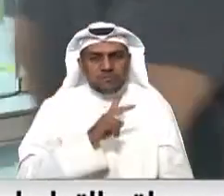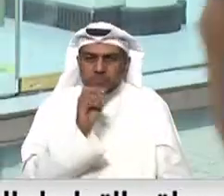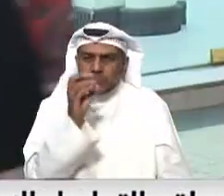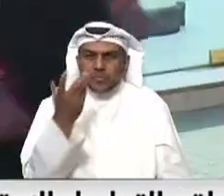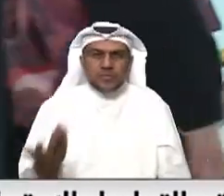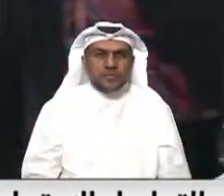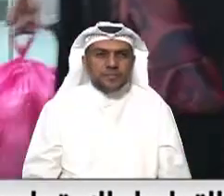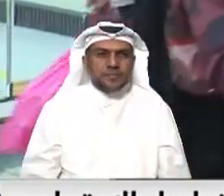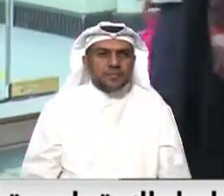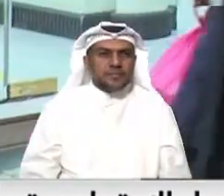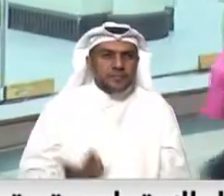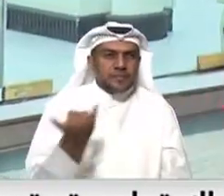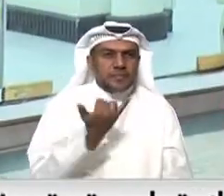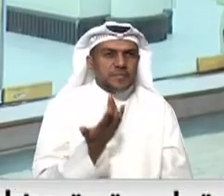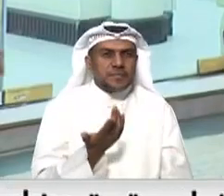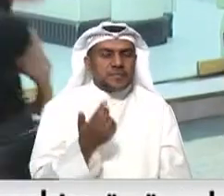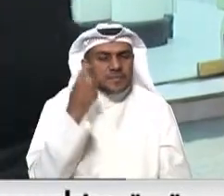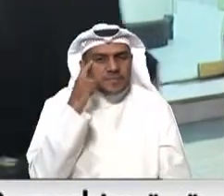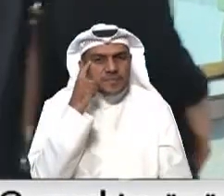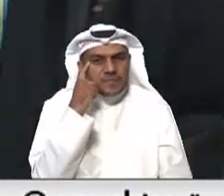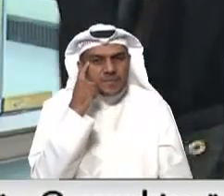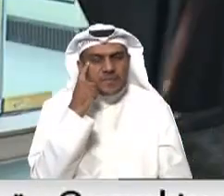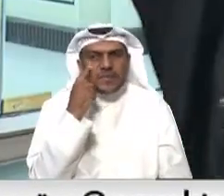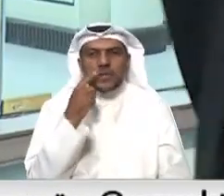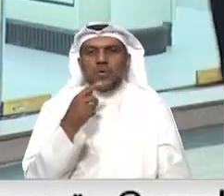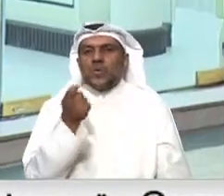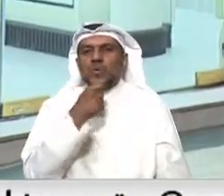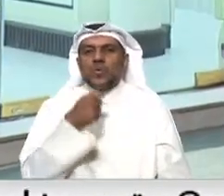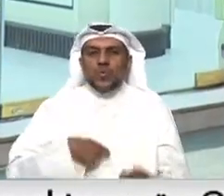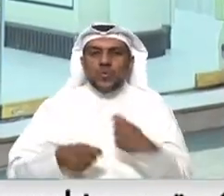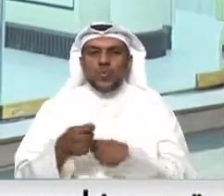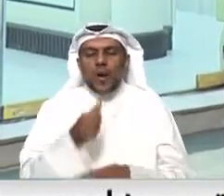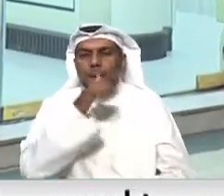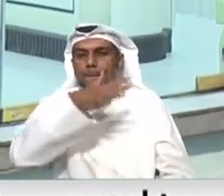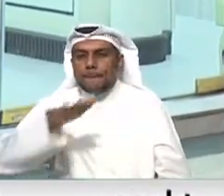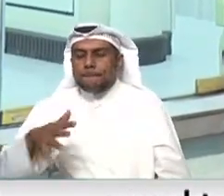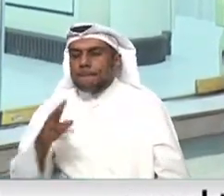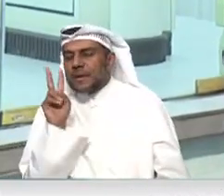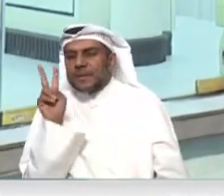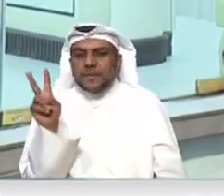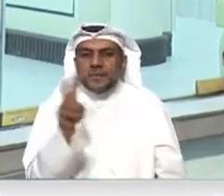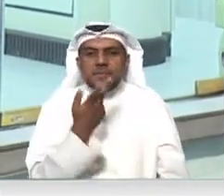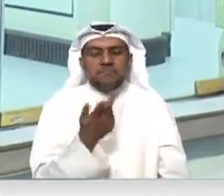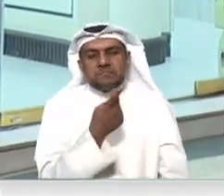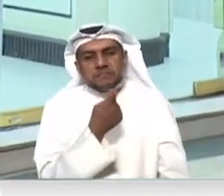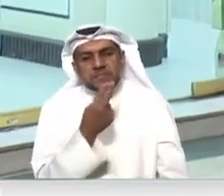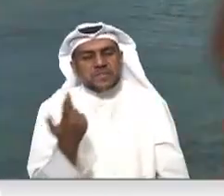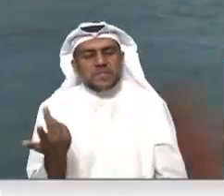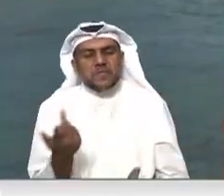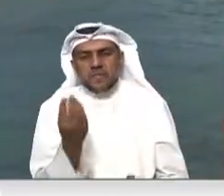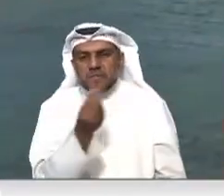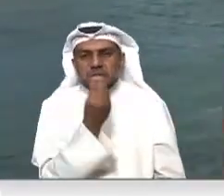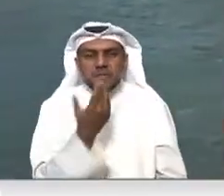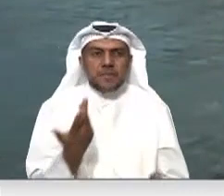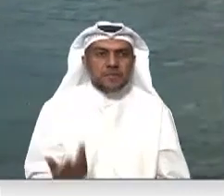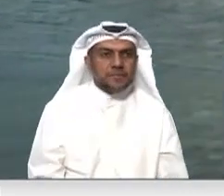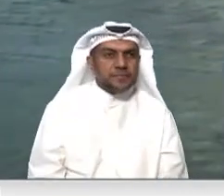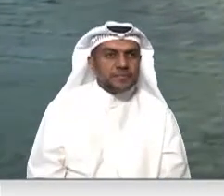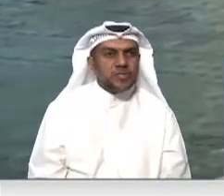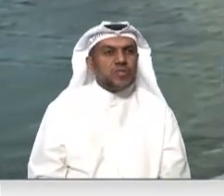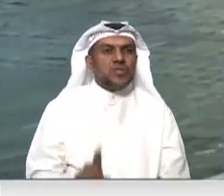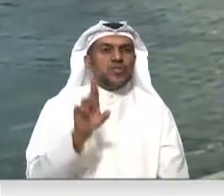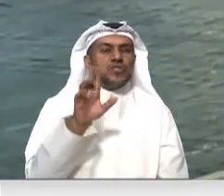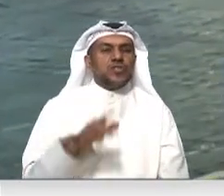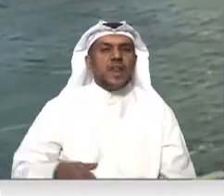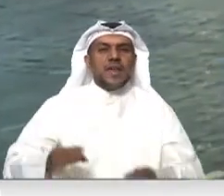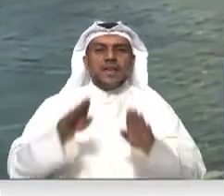يعني معظم خروجنا عن سوق شر، بنتمشى هناك على البحر شوية أو بنروح عند ابن ذي الكار على البحر اللي هناك. يعني إن شاء الله